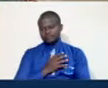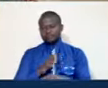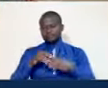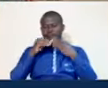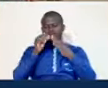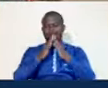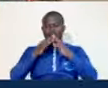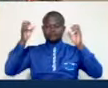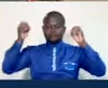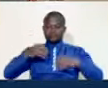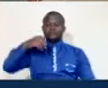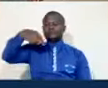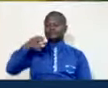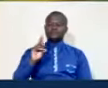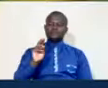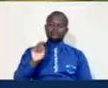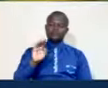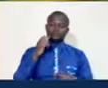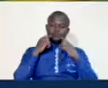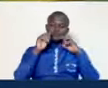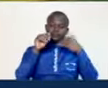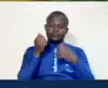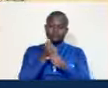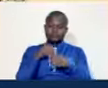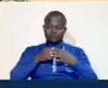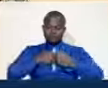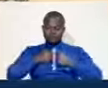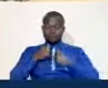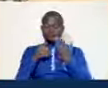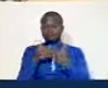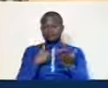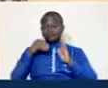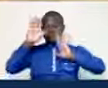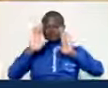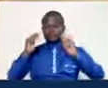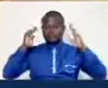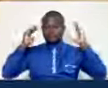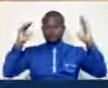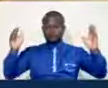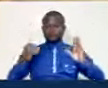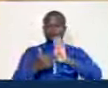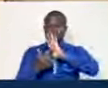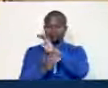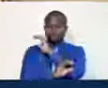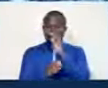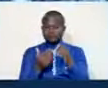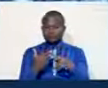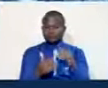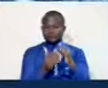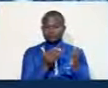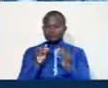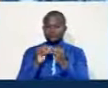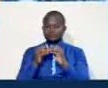Umuyobozi w'umujyi wa Kigali Pidansi Bingisa avuga ko ibikorerwa mu Rwanda bizwi nka Made in Rwanda bifite uruhare rukomeye mu kumenyekanisha igihugu kigiye no kwakira umubare